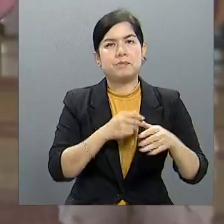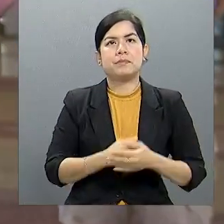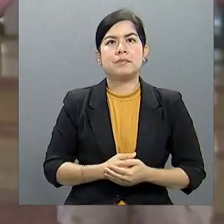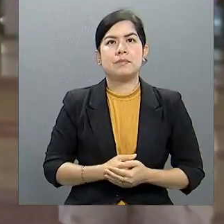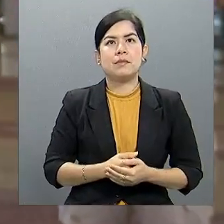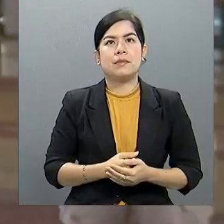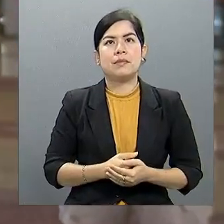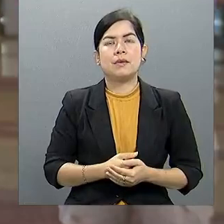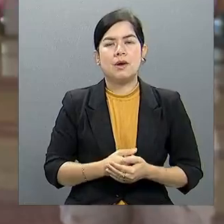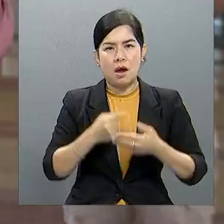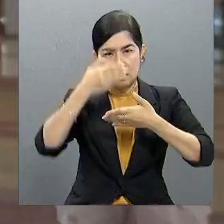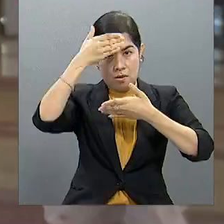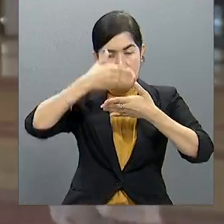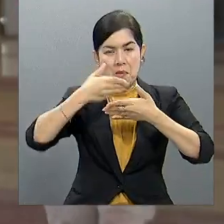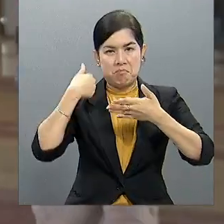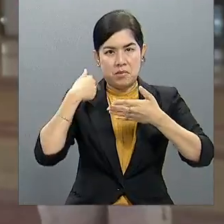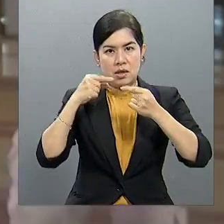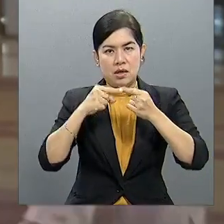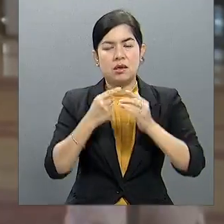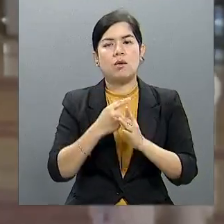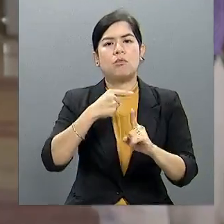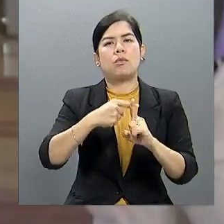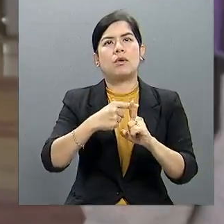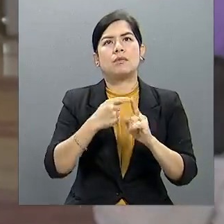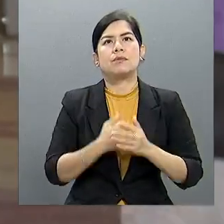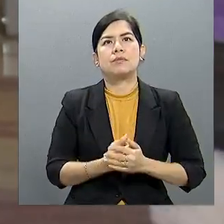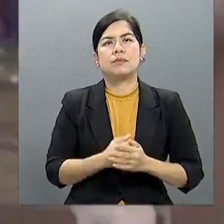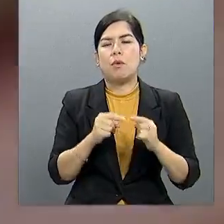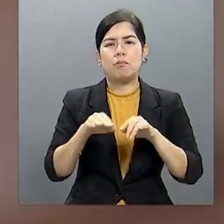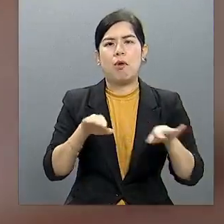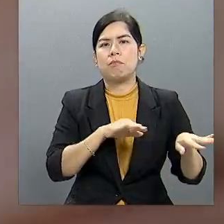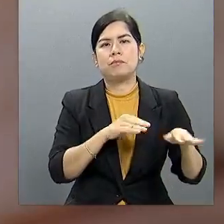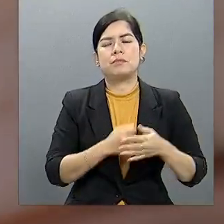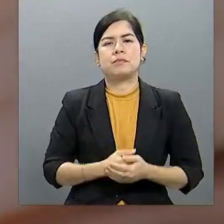เฟสชิล อื ครบค่ะ ห้ามเลิก ปันเลยค่ะ ตามพมาเลยค่